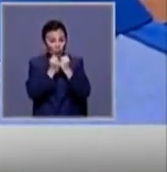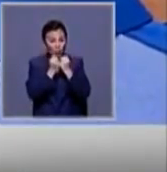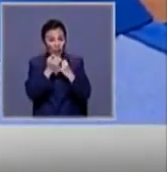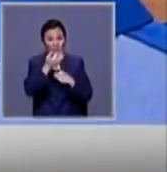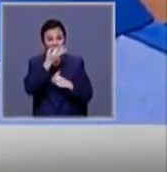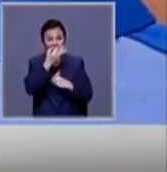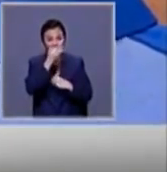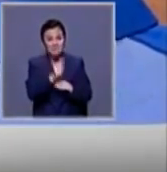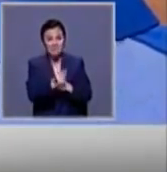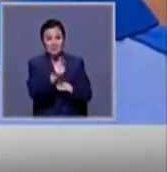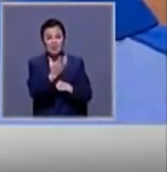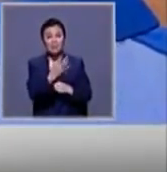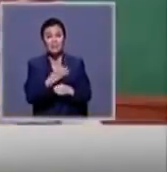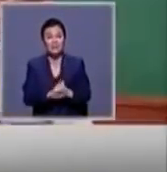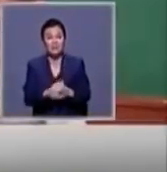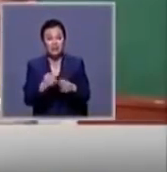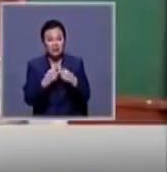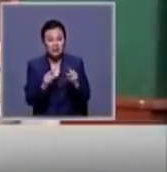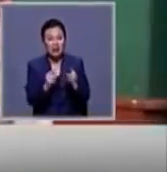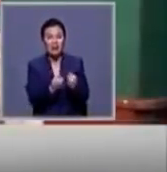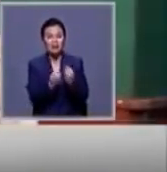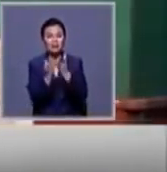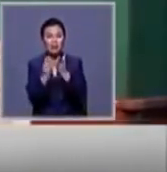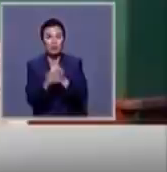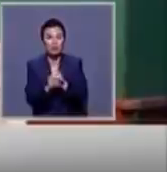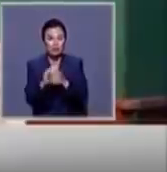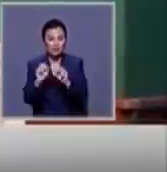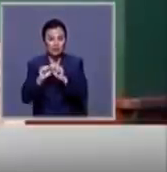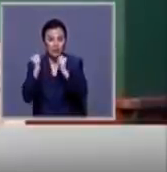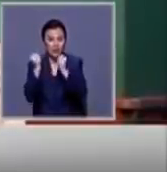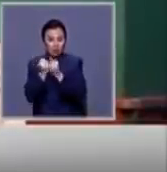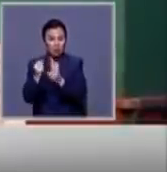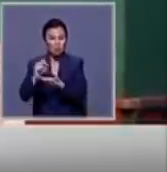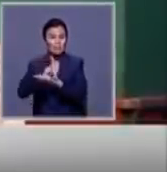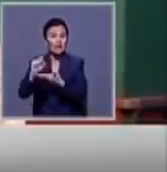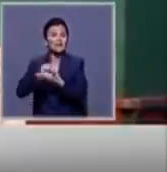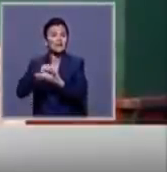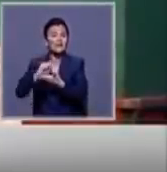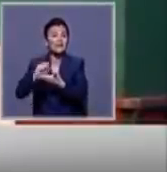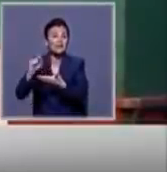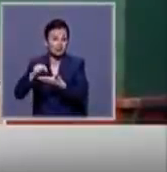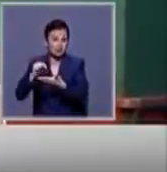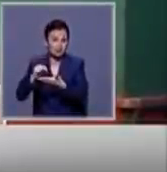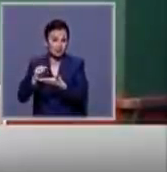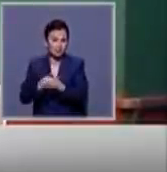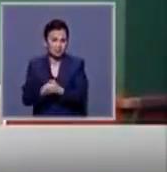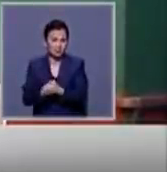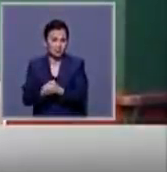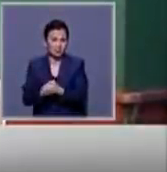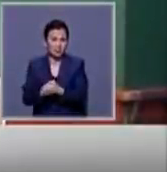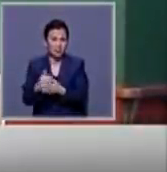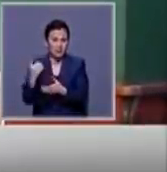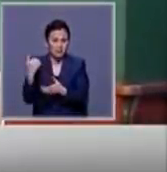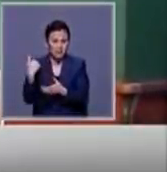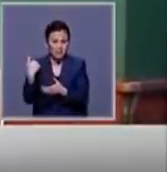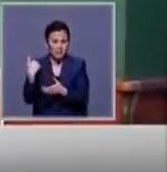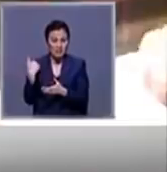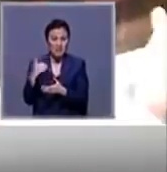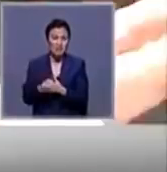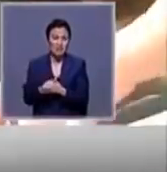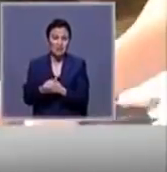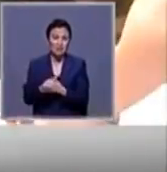ไม่ได้เป็นอาชีพนั้นจริงๆจังสมาคมนักเขียนเอาพูดตรงๆสมาคมนักเขียนเนี่ยมีพวกไปขอ